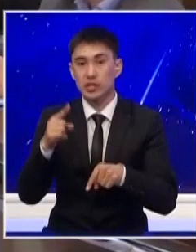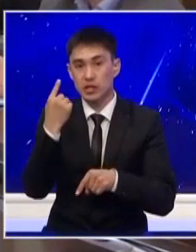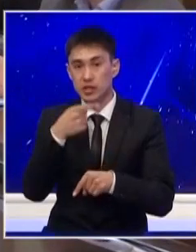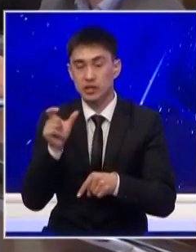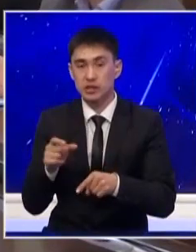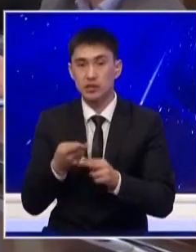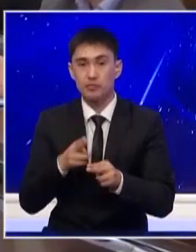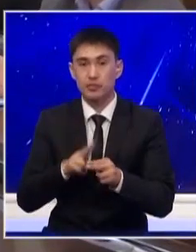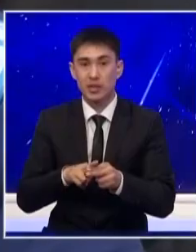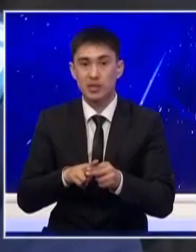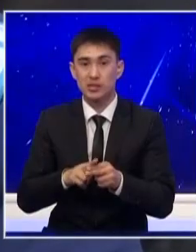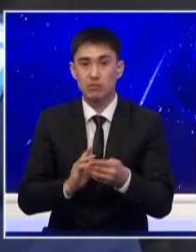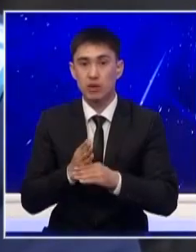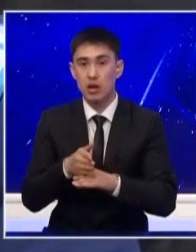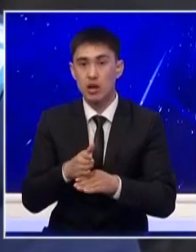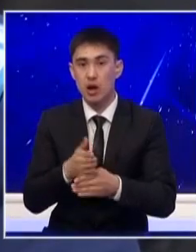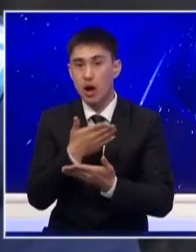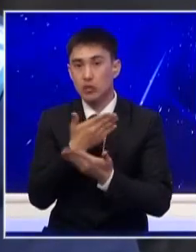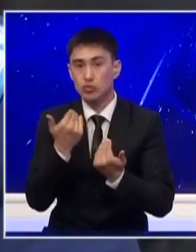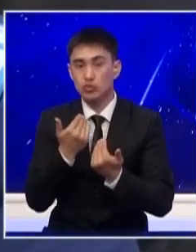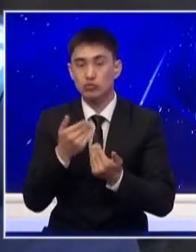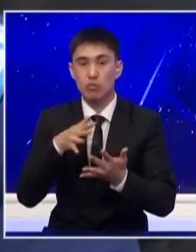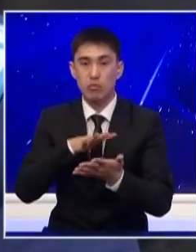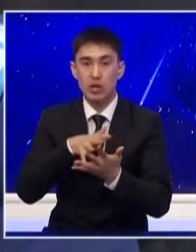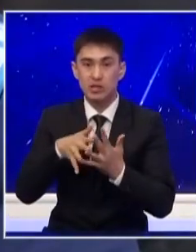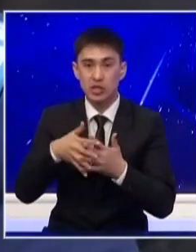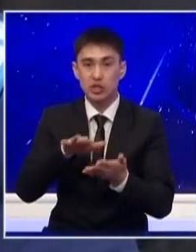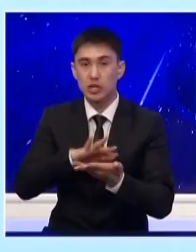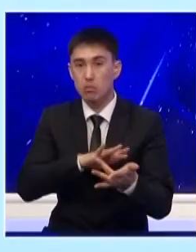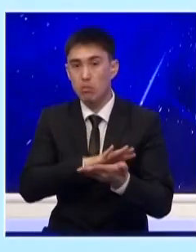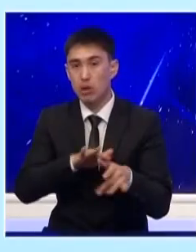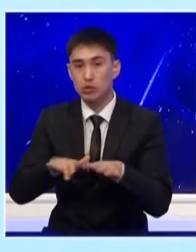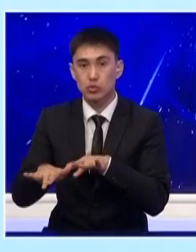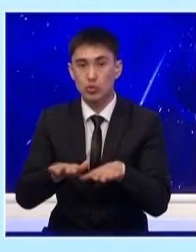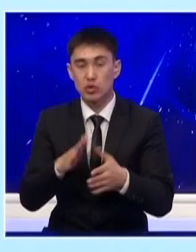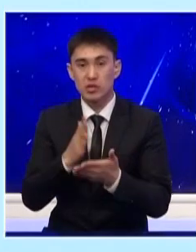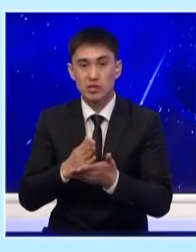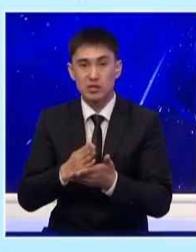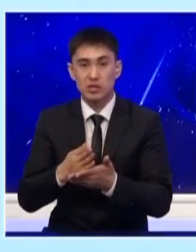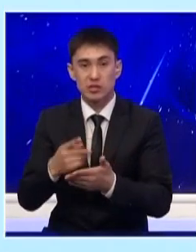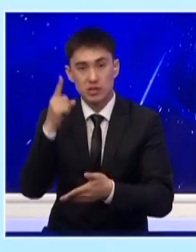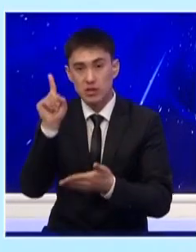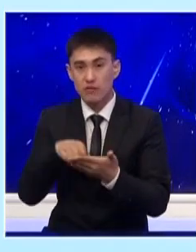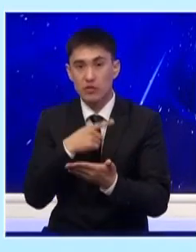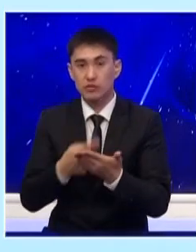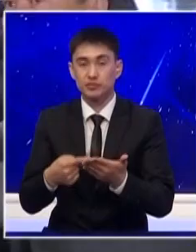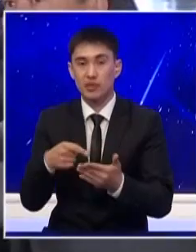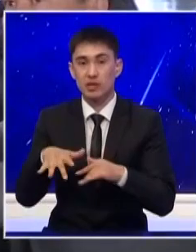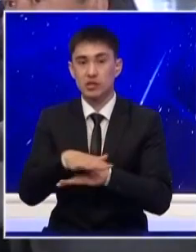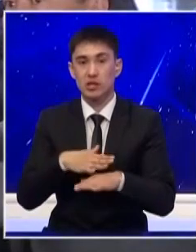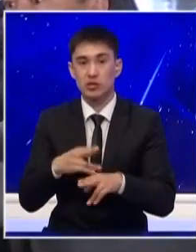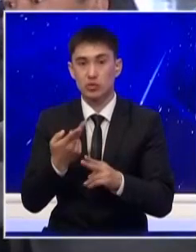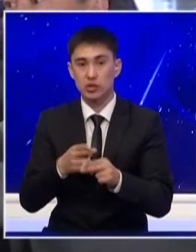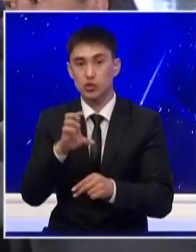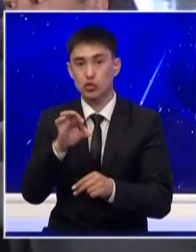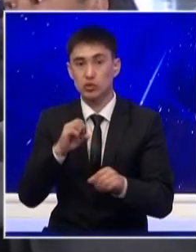лиц. Имеющиеся барьеры и отсутствие прозрачности этих процедур вызывают недовольство среди населения, что приводит к